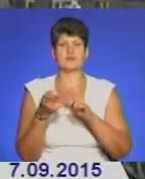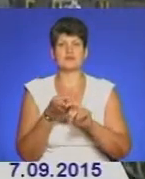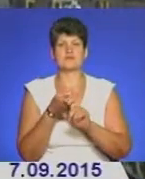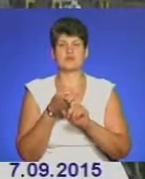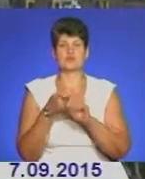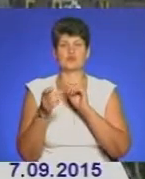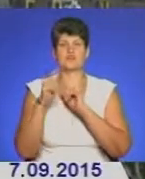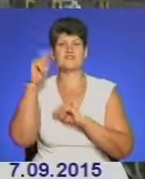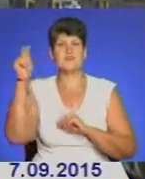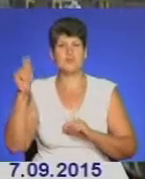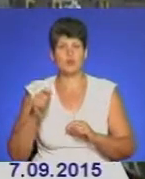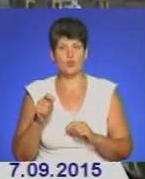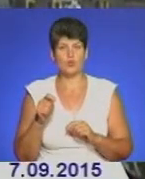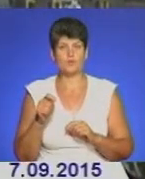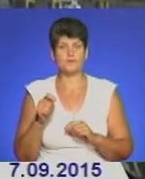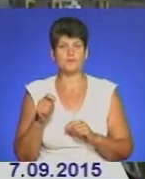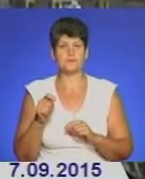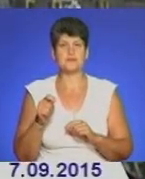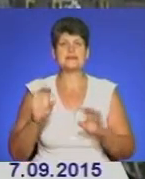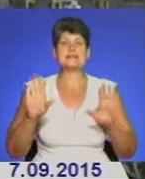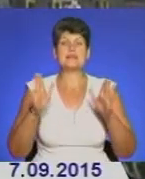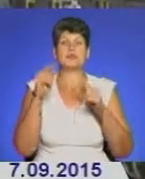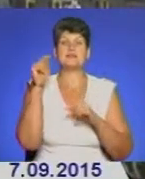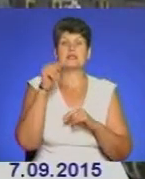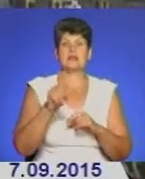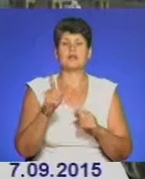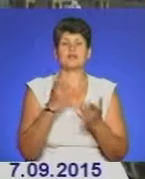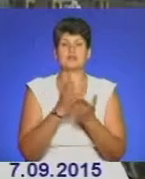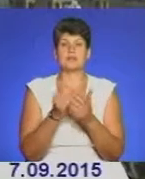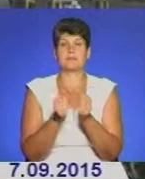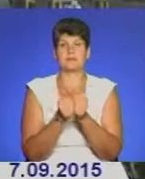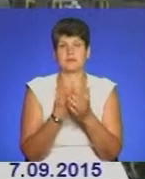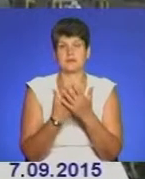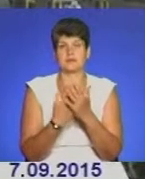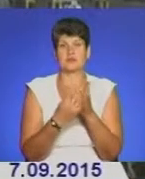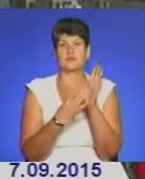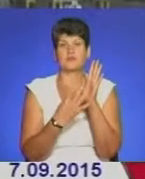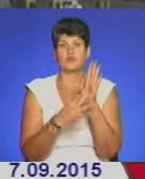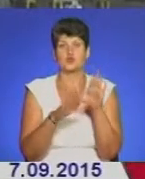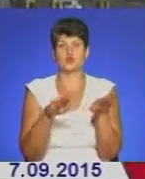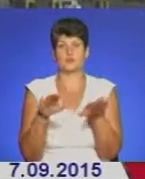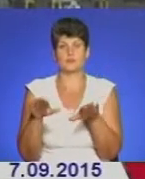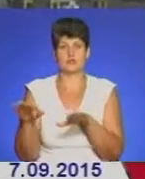з війною склалося так, що є біля 90 вакантних посад.